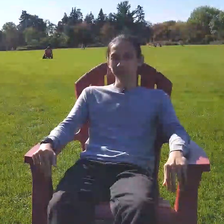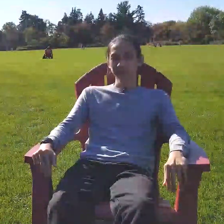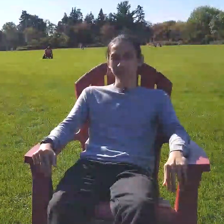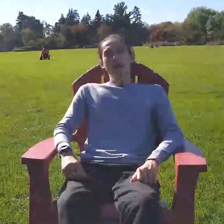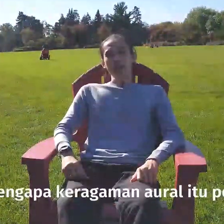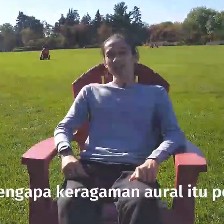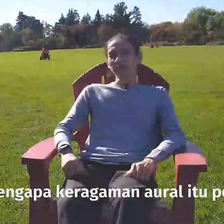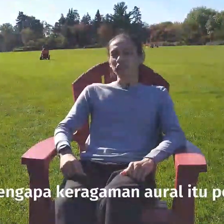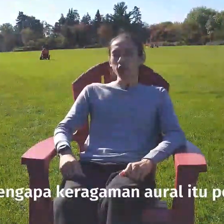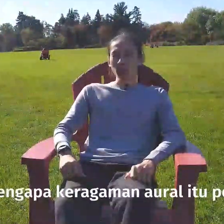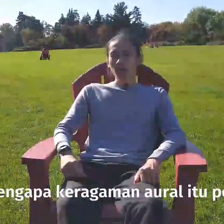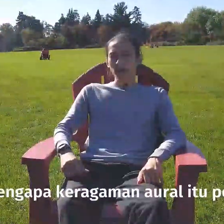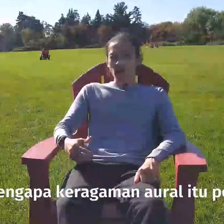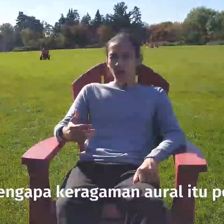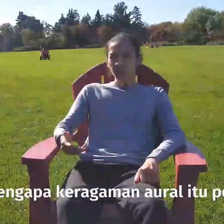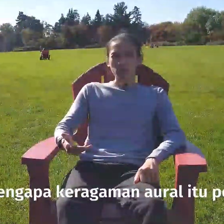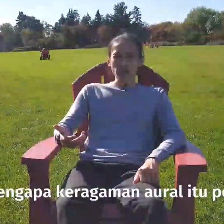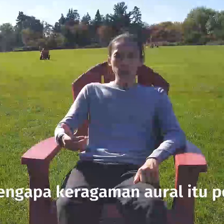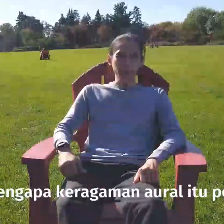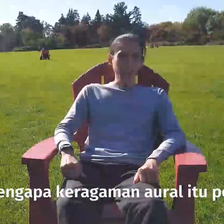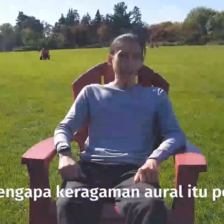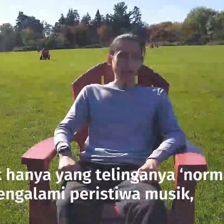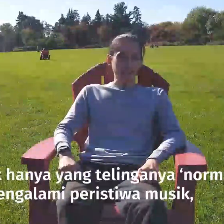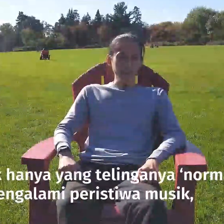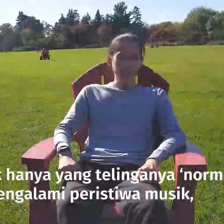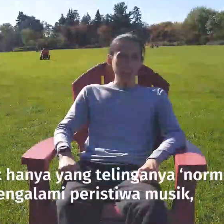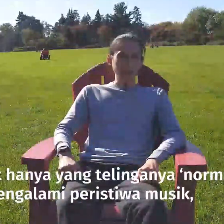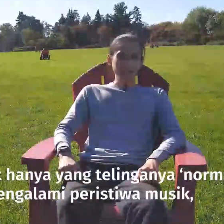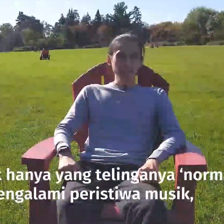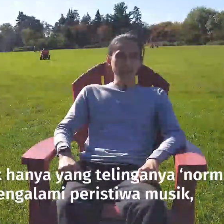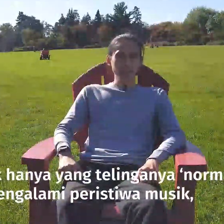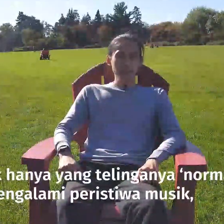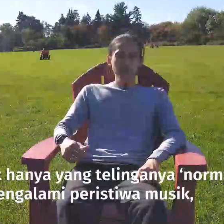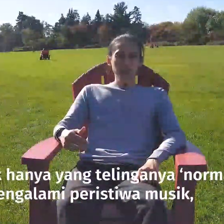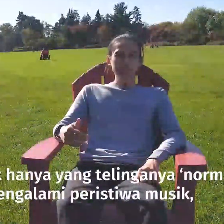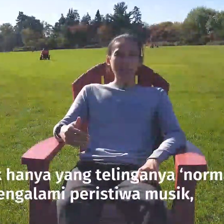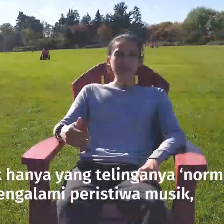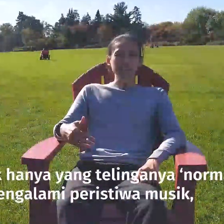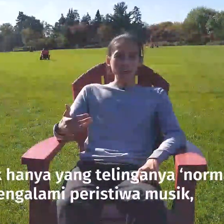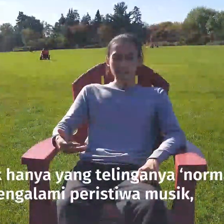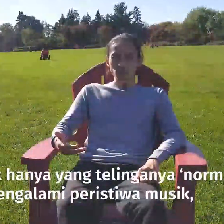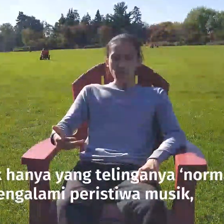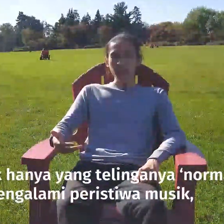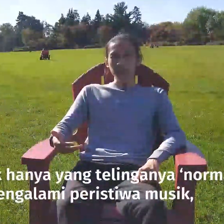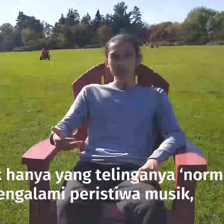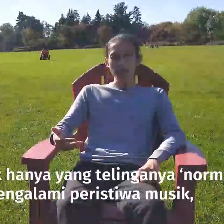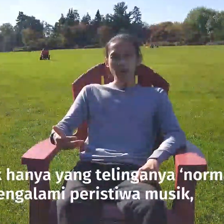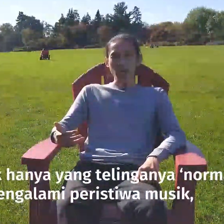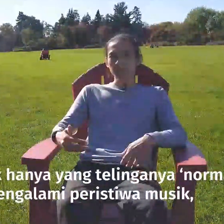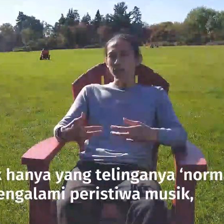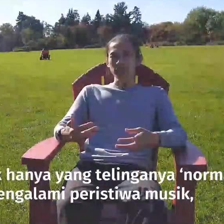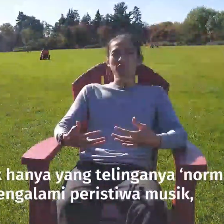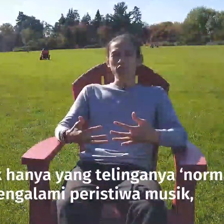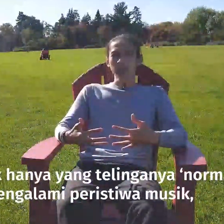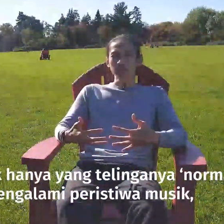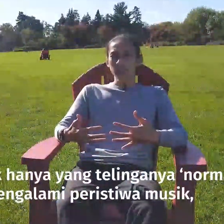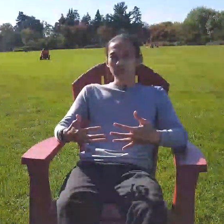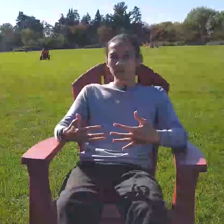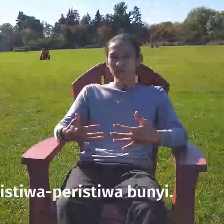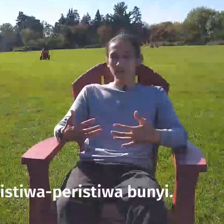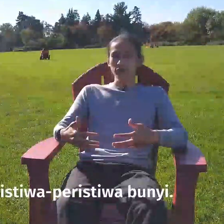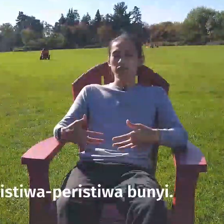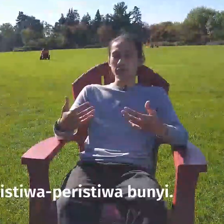bermacam-macam alasan kedua mengapa keragaman aural itu penting karena tidak hanya yang telinganya normal yang bisa mengalami peristiwa